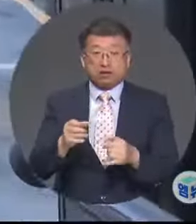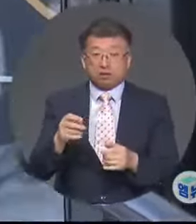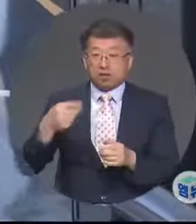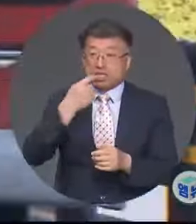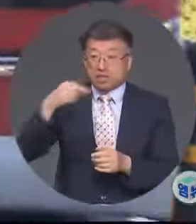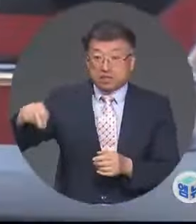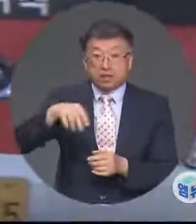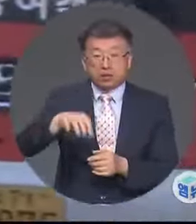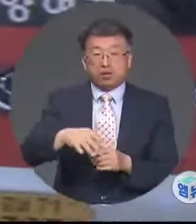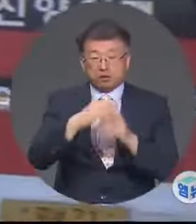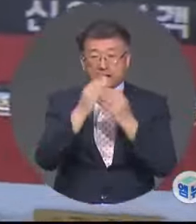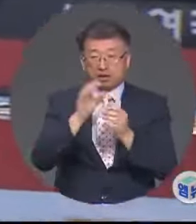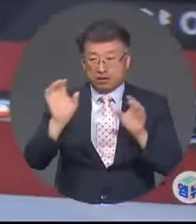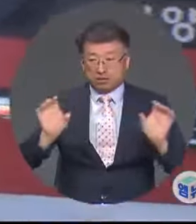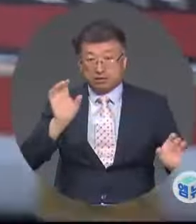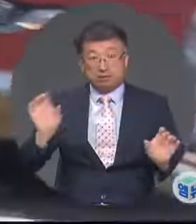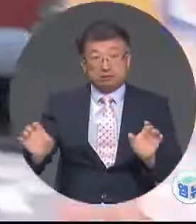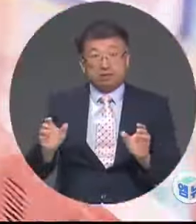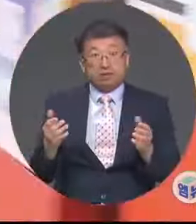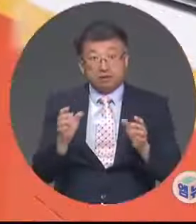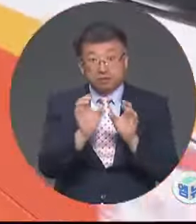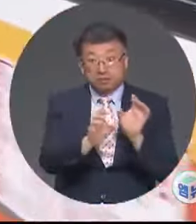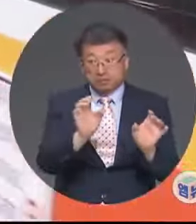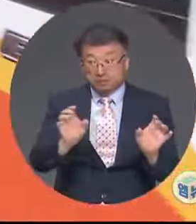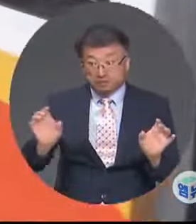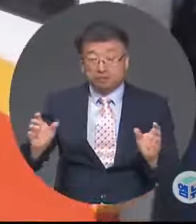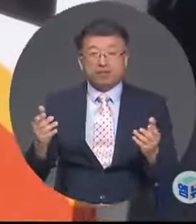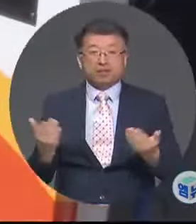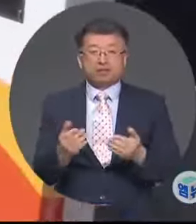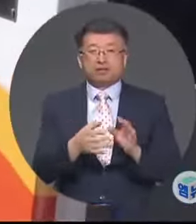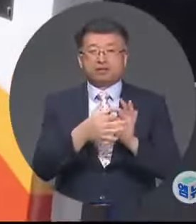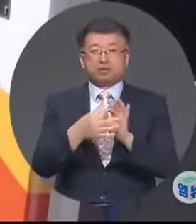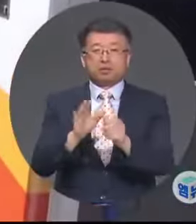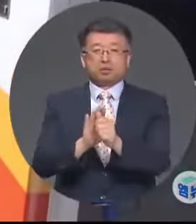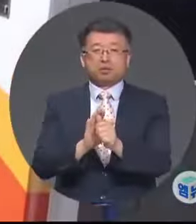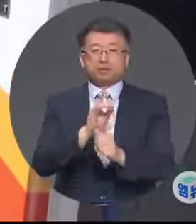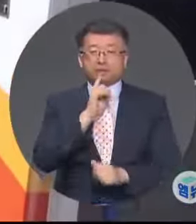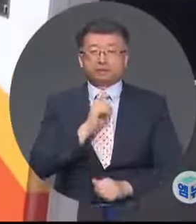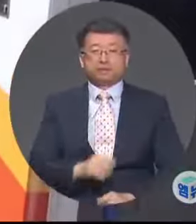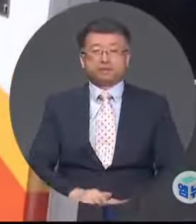정류장과 횡단보도에 배치하기로 했습니다. MBC 뉴스 장영입니다.